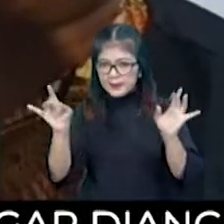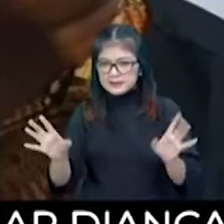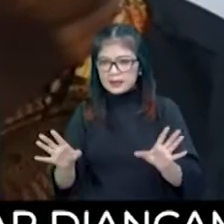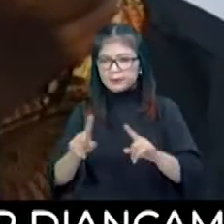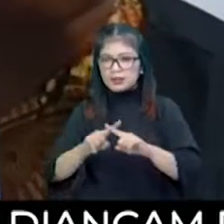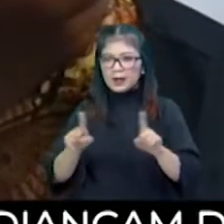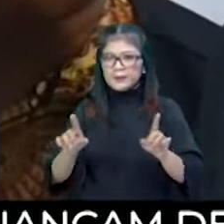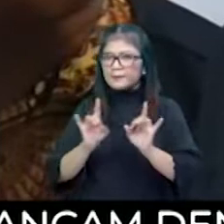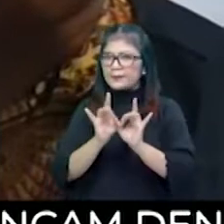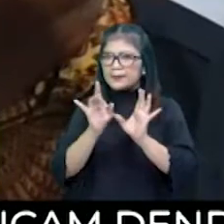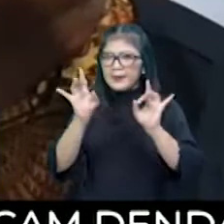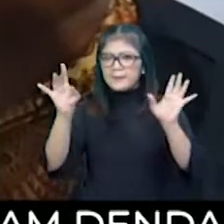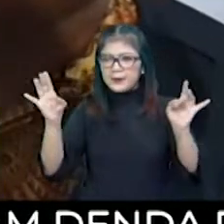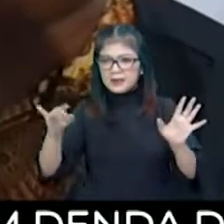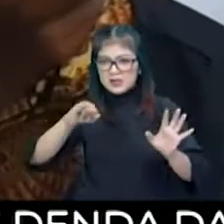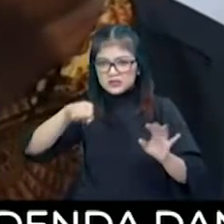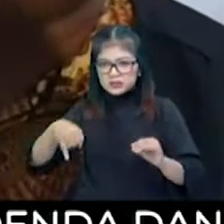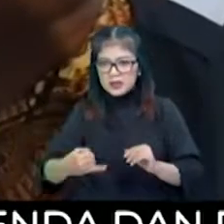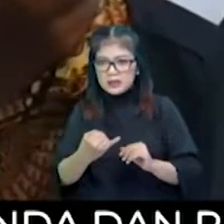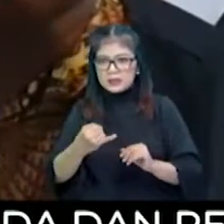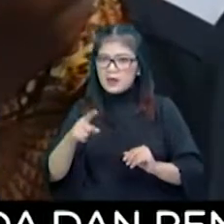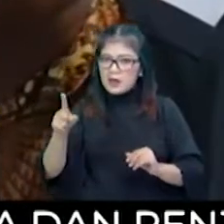itu bukanlah menjadi hal yang perlu kita